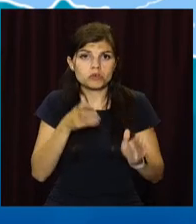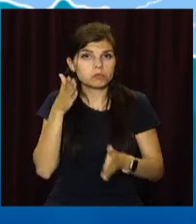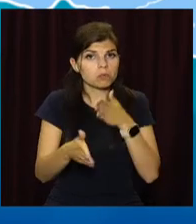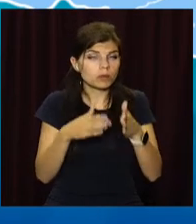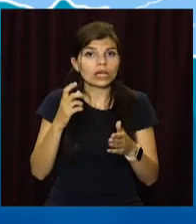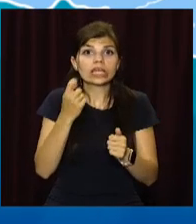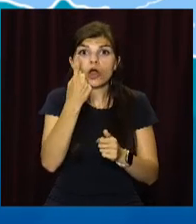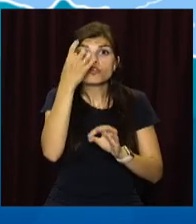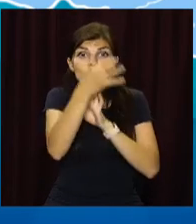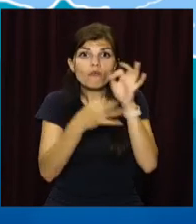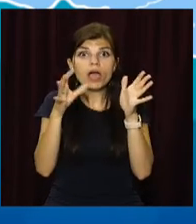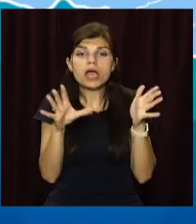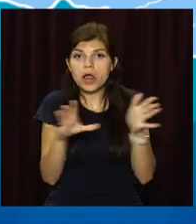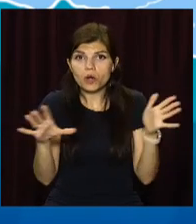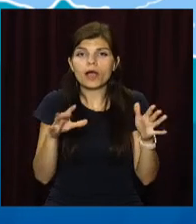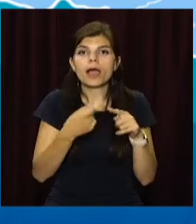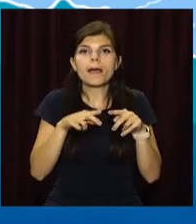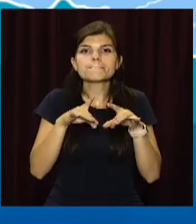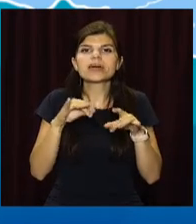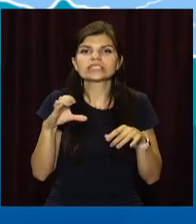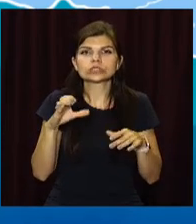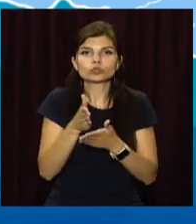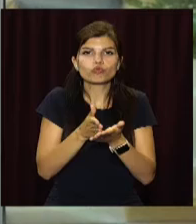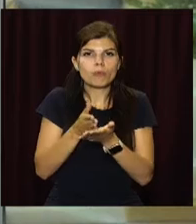це добовий рекорд, кажуть у прес-службі МОЗ.